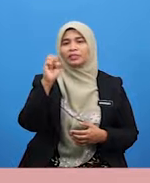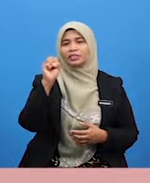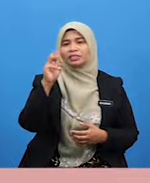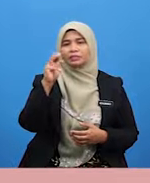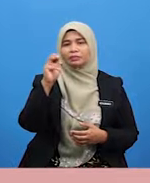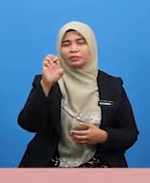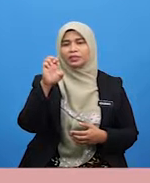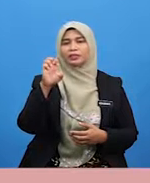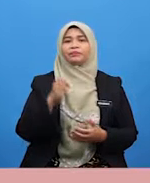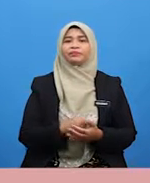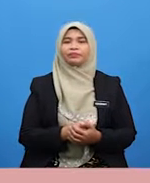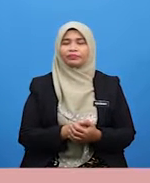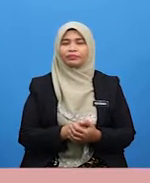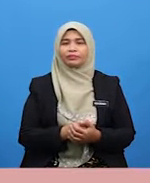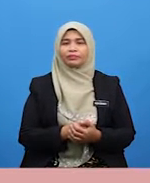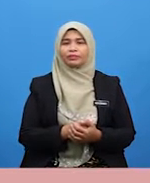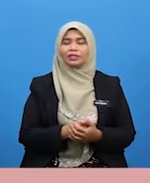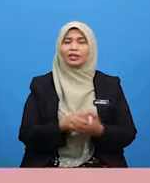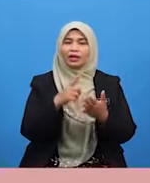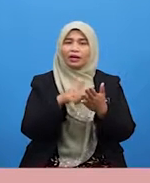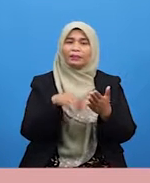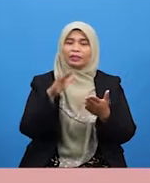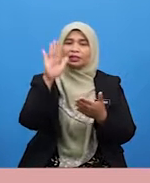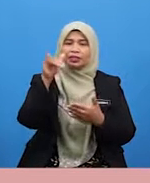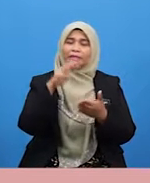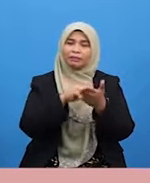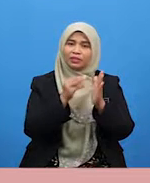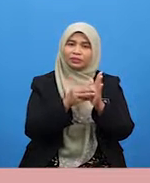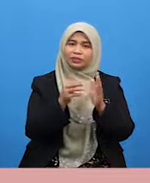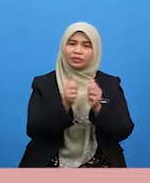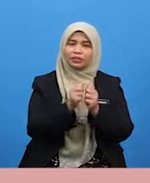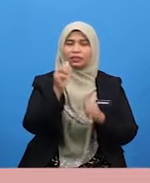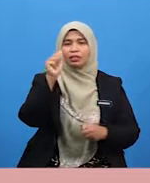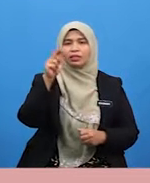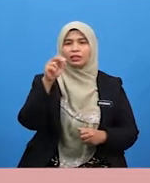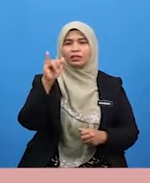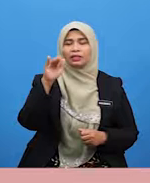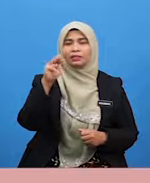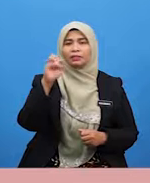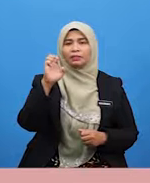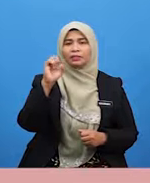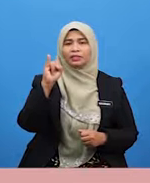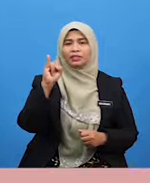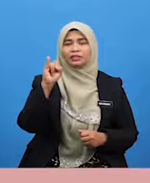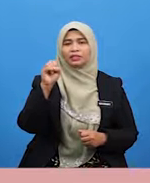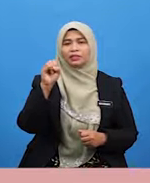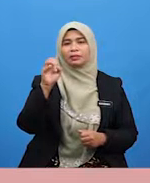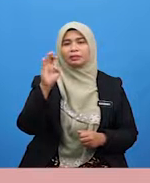dalam masyarakat kita hari ini? Apa yang dimaksudkan dengan animisme? Animisme